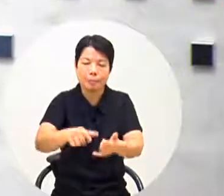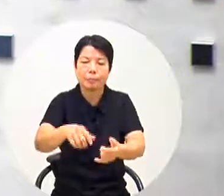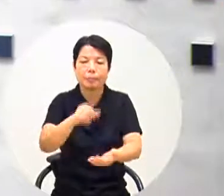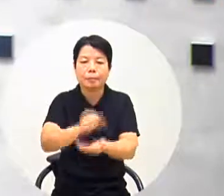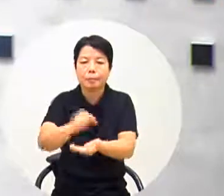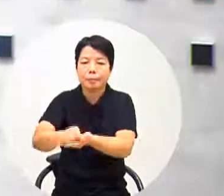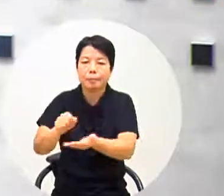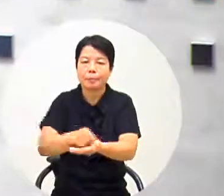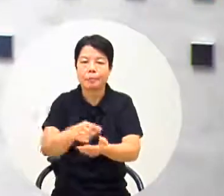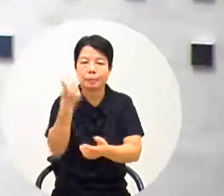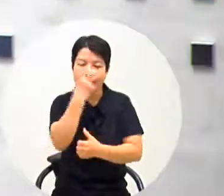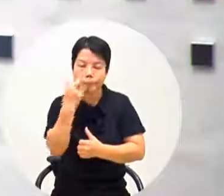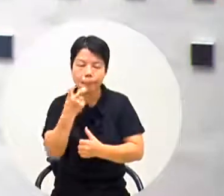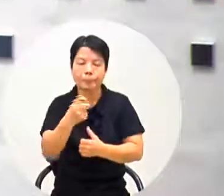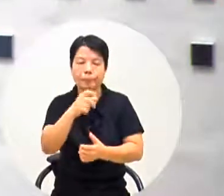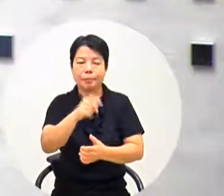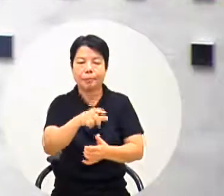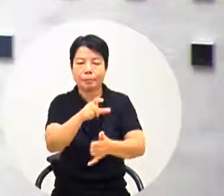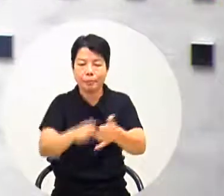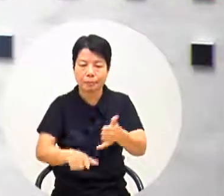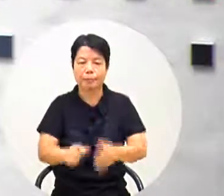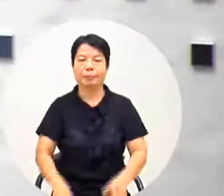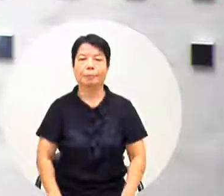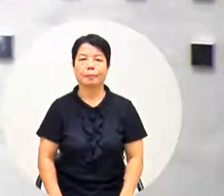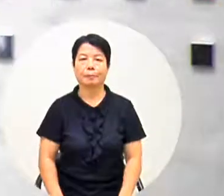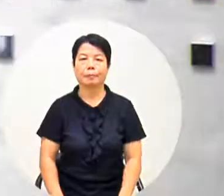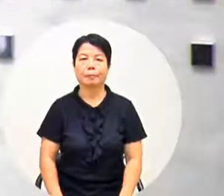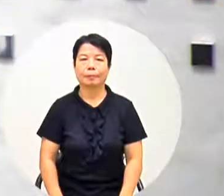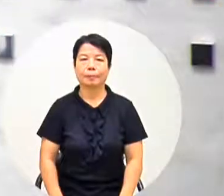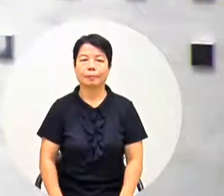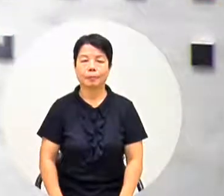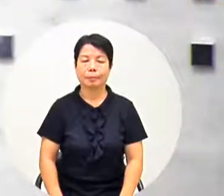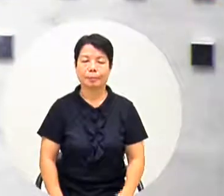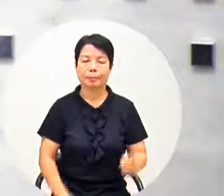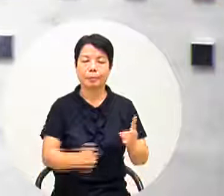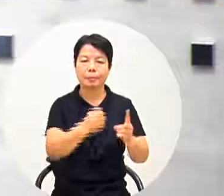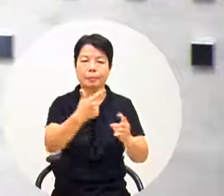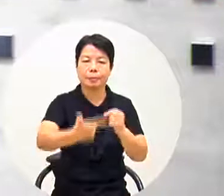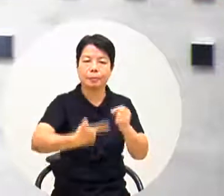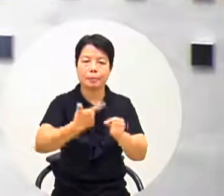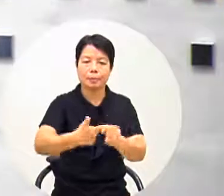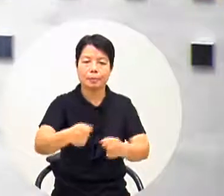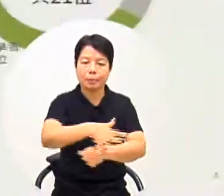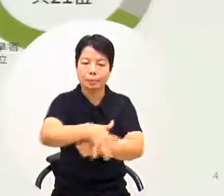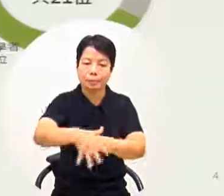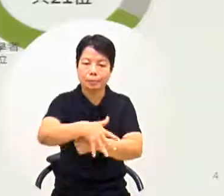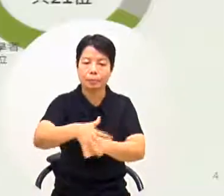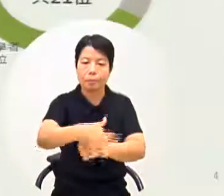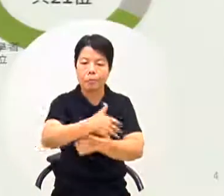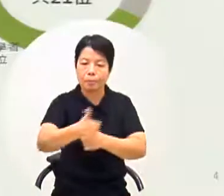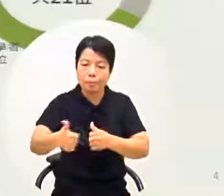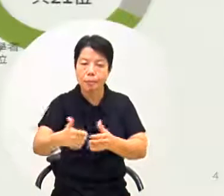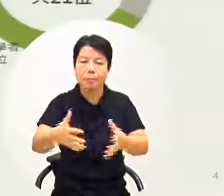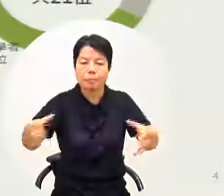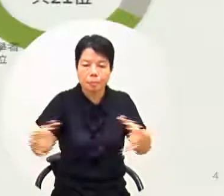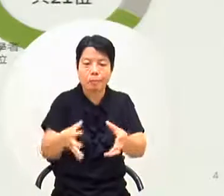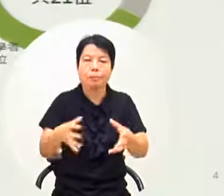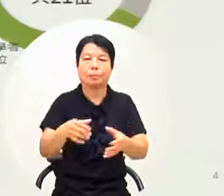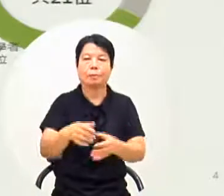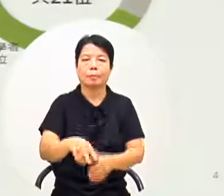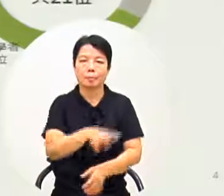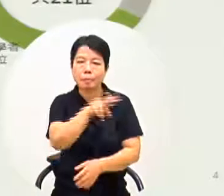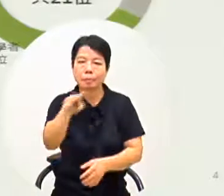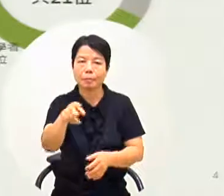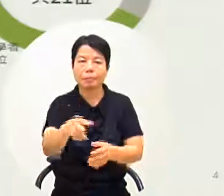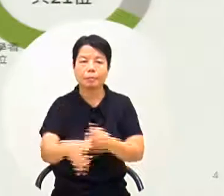检讨事项啊，下一页。好，那我想106年的这个委员组成呢，我想大家可以看得到啊，我们这个基